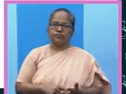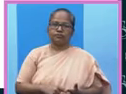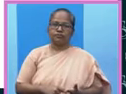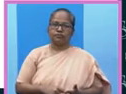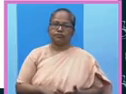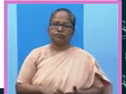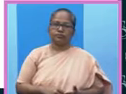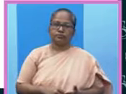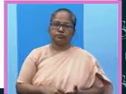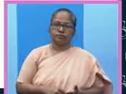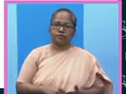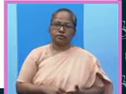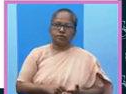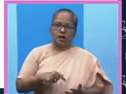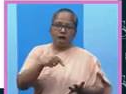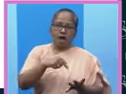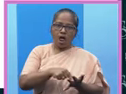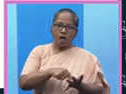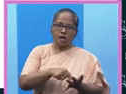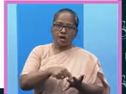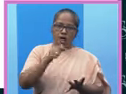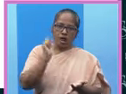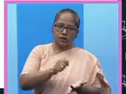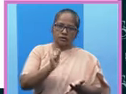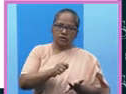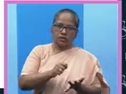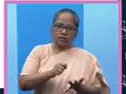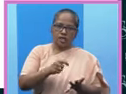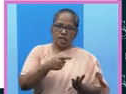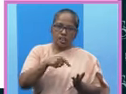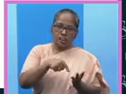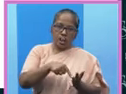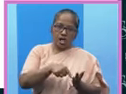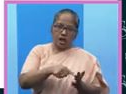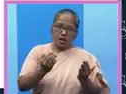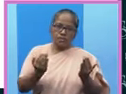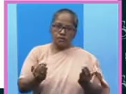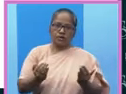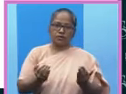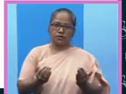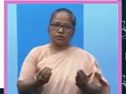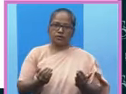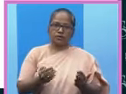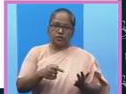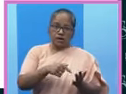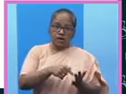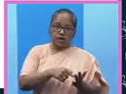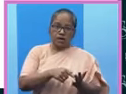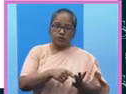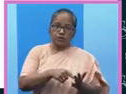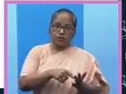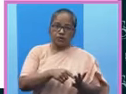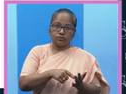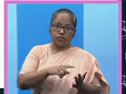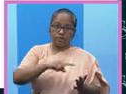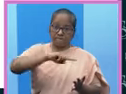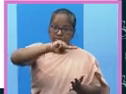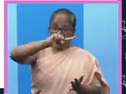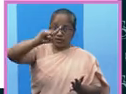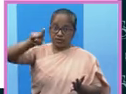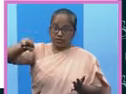இப்போ இதில் பாருங்கள், அந்த ஆணி அரைஞ்சதை தான் நம்ம என்ன சொல்லியிருக்கோம்? நிலையான புள்ளி என்று சொல்லியிருக்கிறோம். அந்த நிலையான புள்ளி எவ்வாறு உள்ளது?